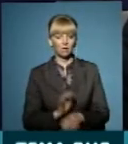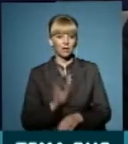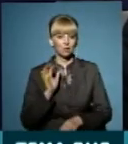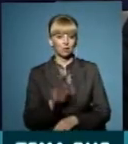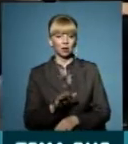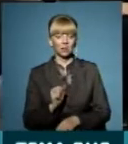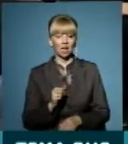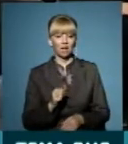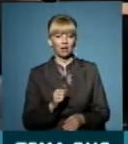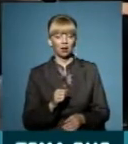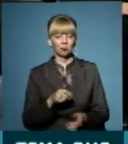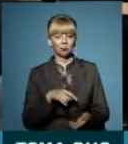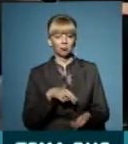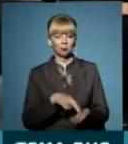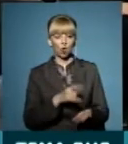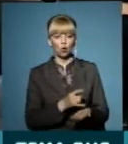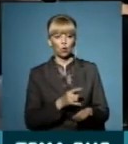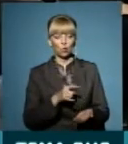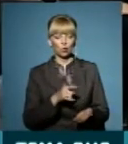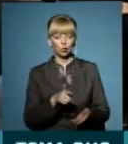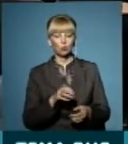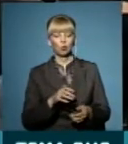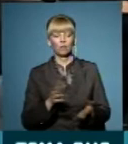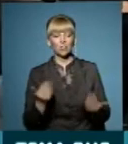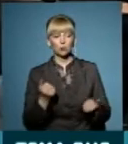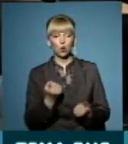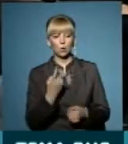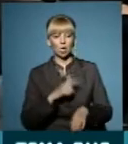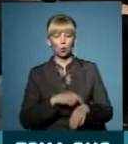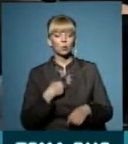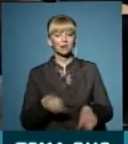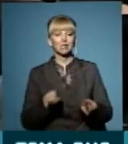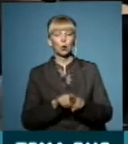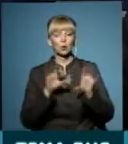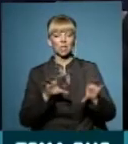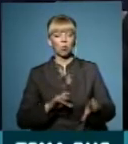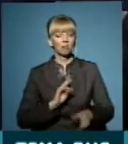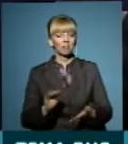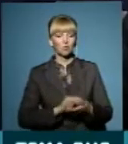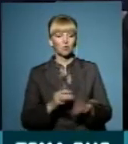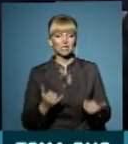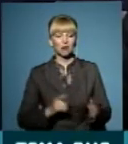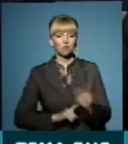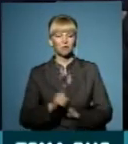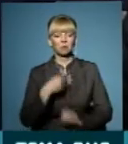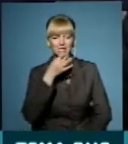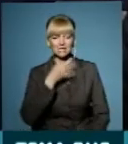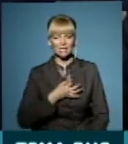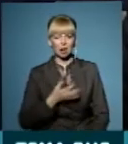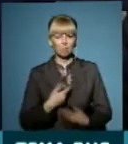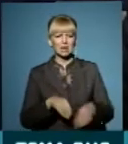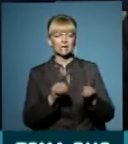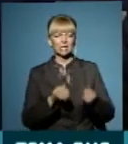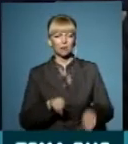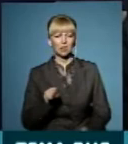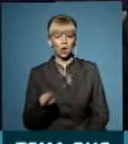на стоянку, щоб він відпочив тих 11 годин. У нас такого законодавства не прописано, вони зараз починають зразу нам сказати. Ми складаємо